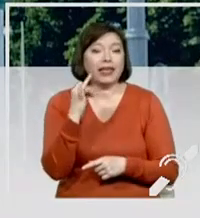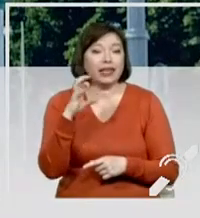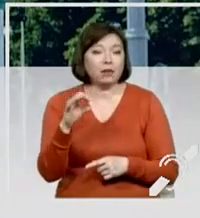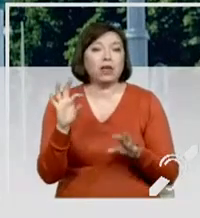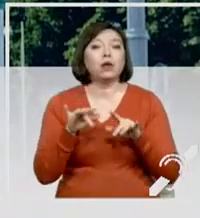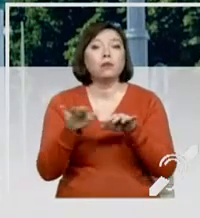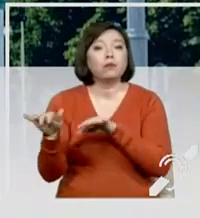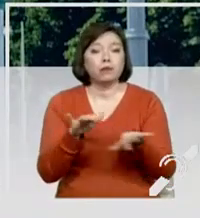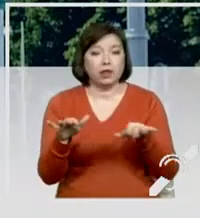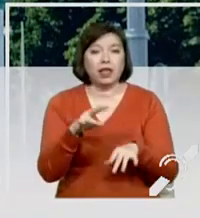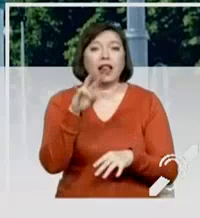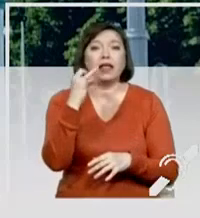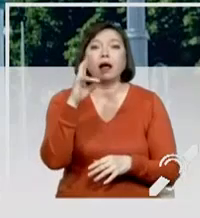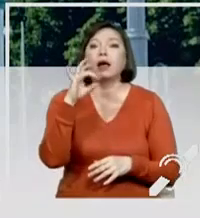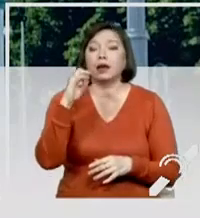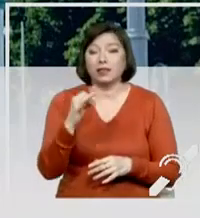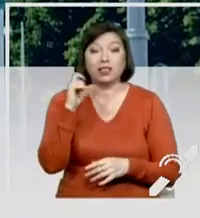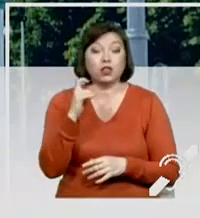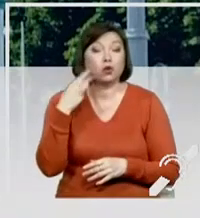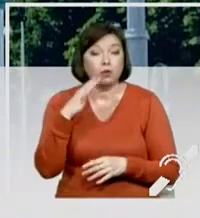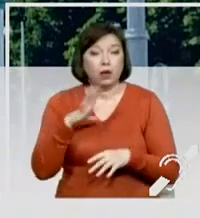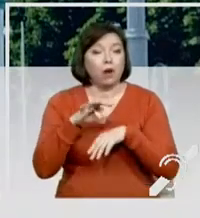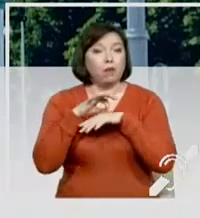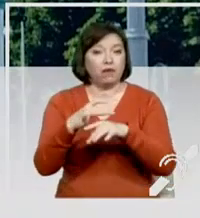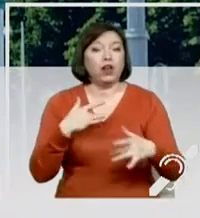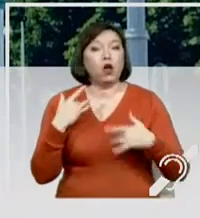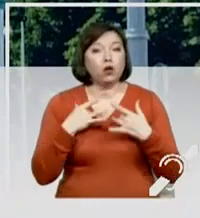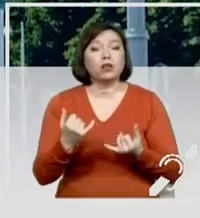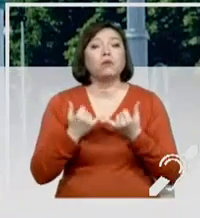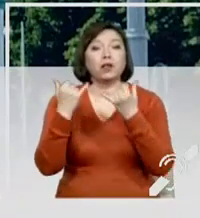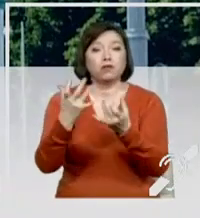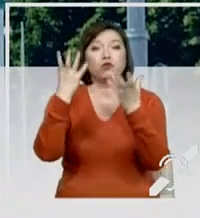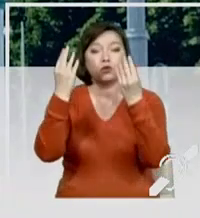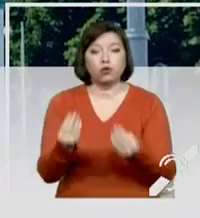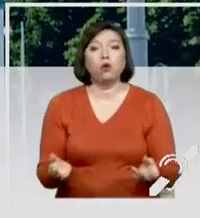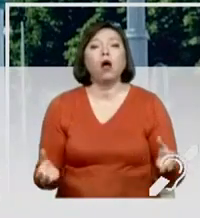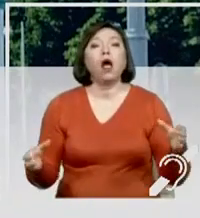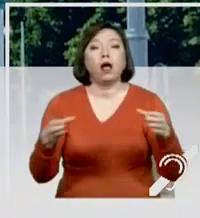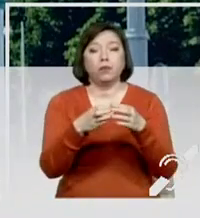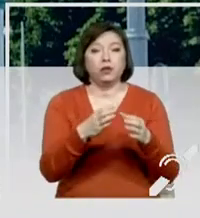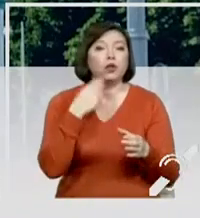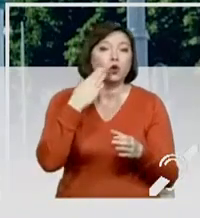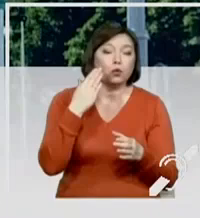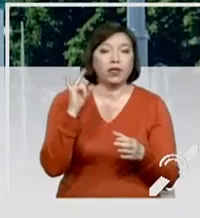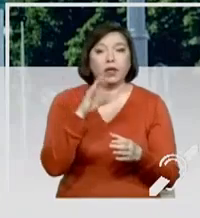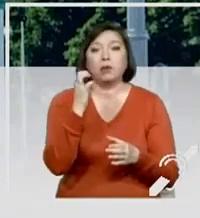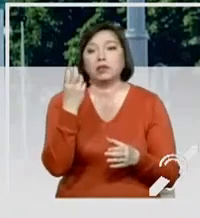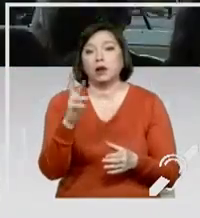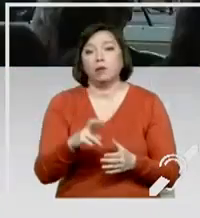Andrei Licăreț din România au susținut un concert dedicat Zilei Unirii Basarabiei cu România.